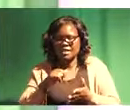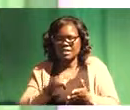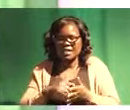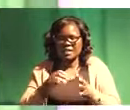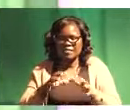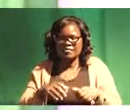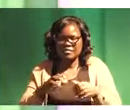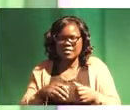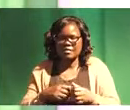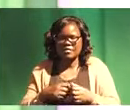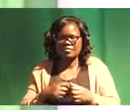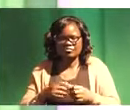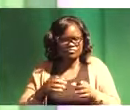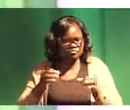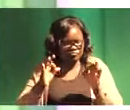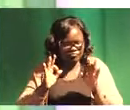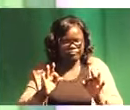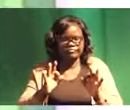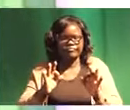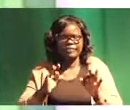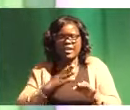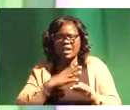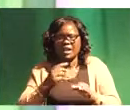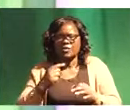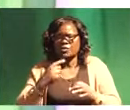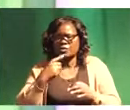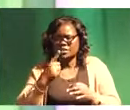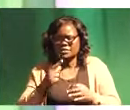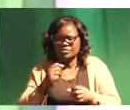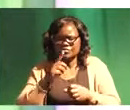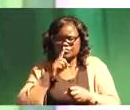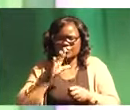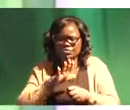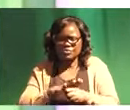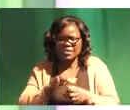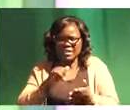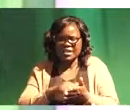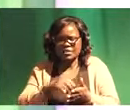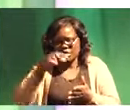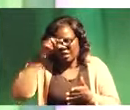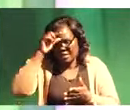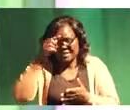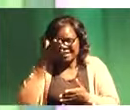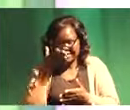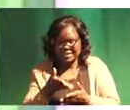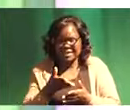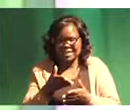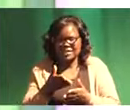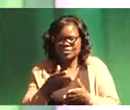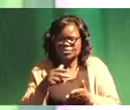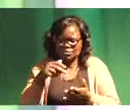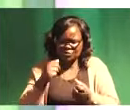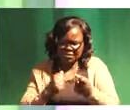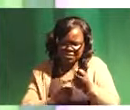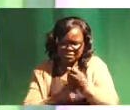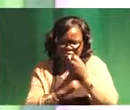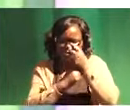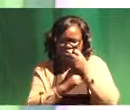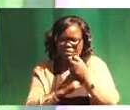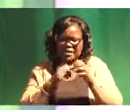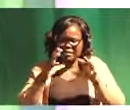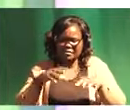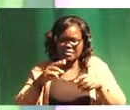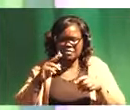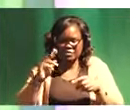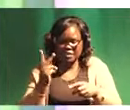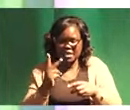wakulima shupavu. Na mimi nataka niwahakikishie serikali yenu hii itasimama na nyinyi kama wakulima wa